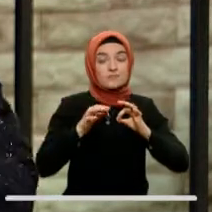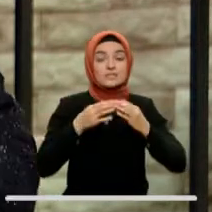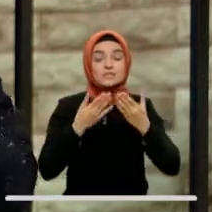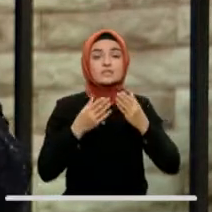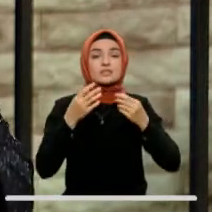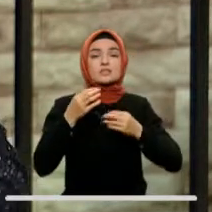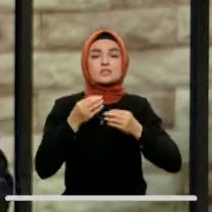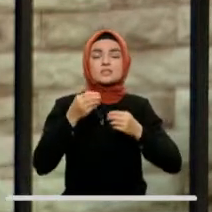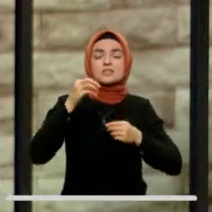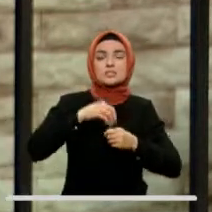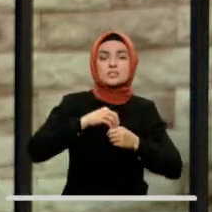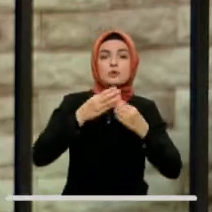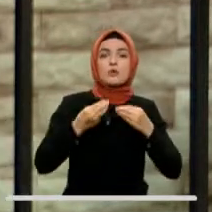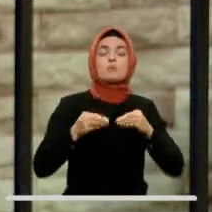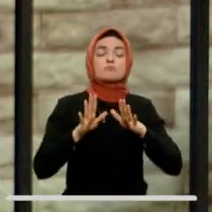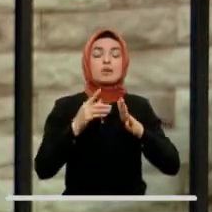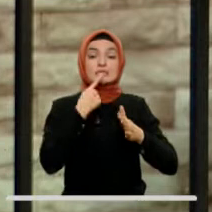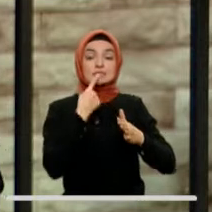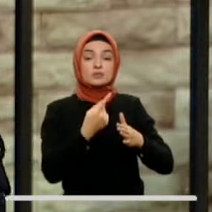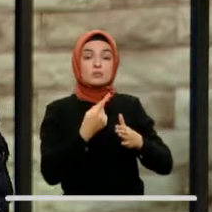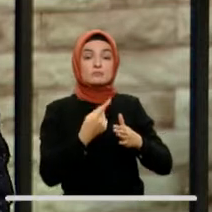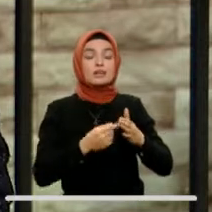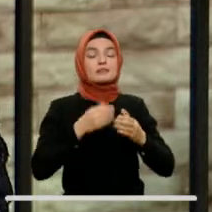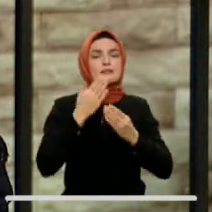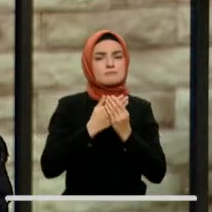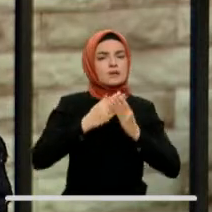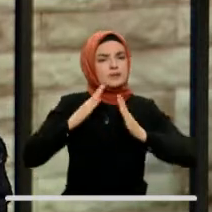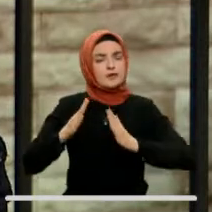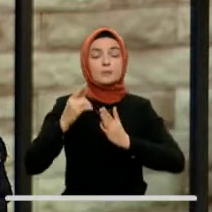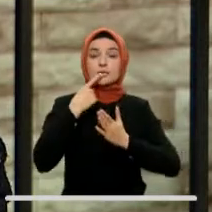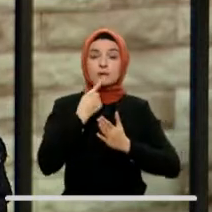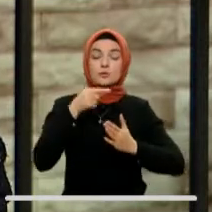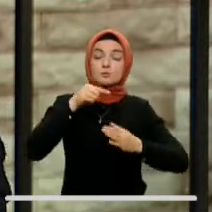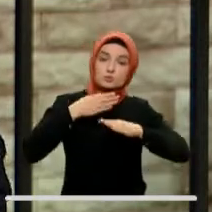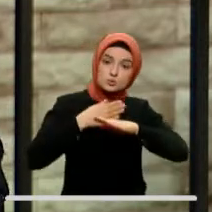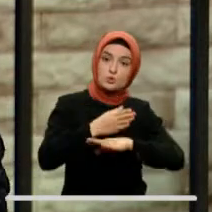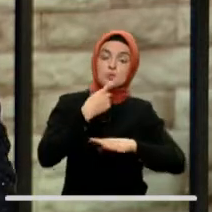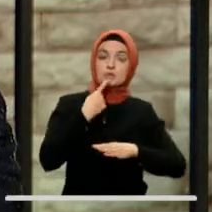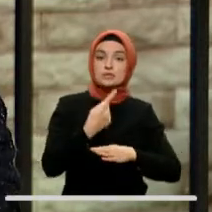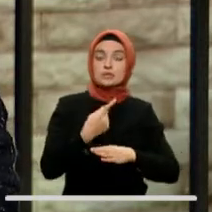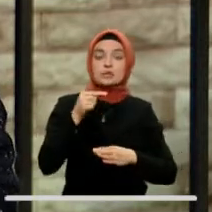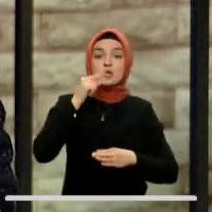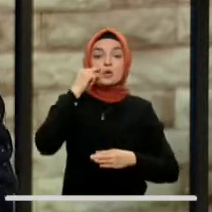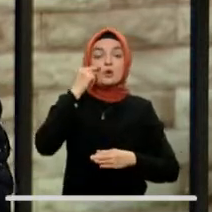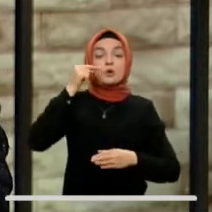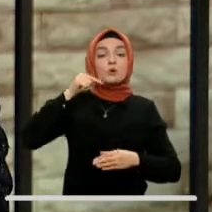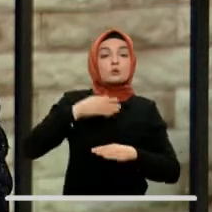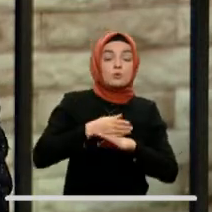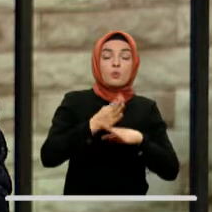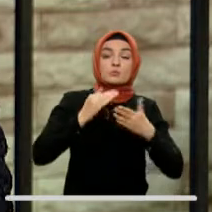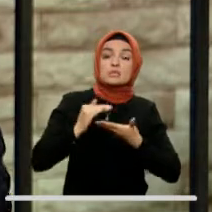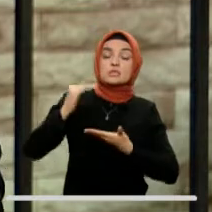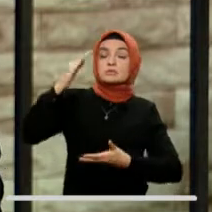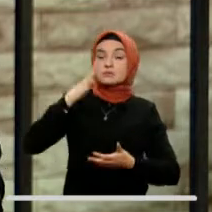bırakmaz, dersine devam eder ve başarıyla döner. Yani ben zaten kızıma bu noktada doğru yetiştirmişim. Ya da oğlum bu şekilde doğru yetiştirmiş, o da bir sıkıntım